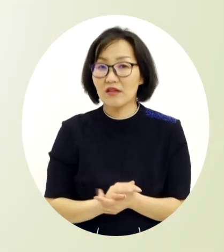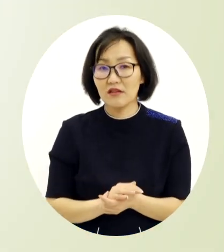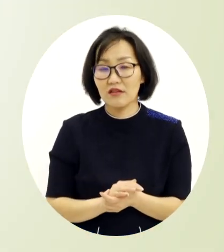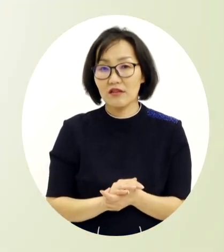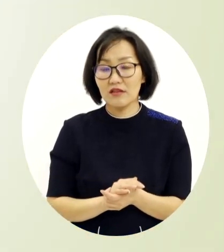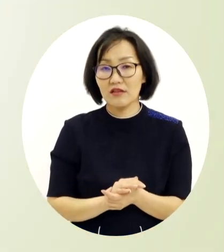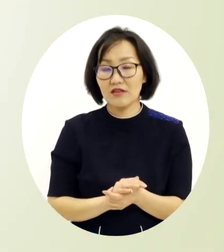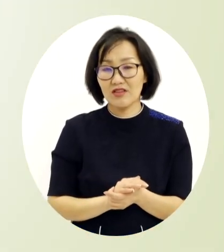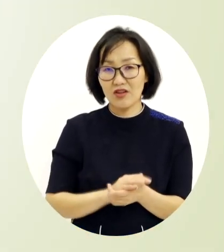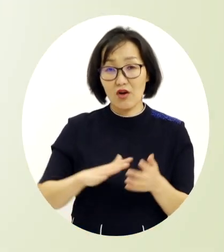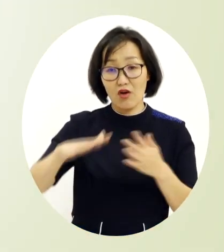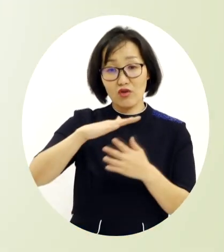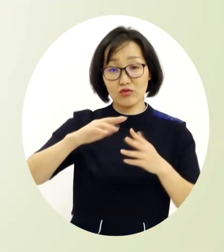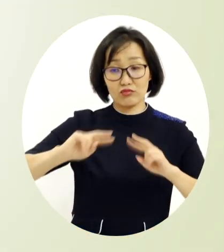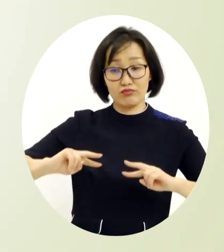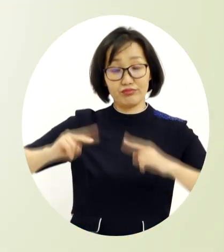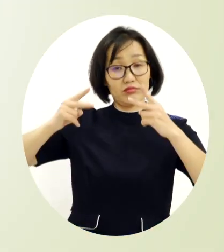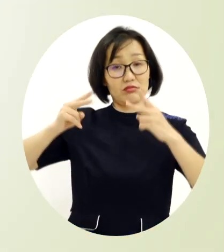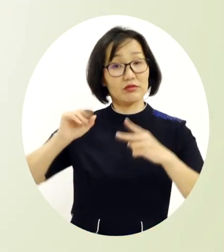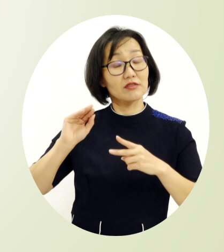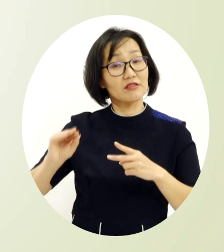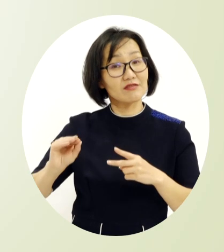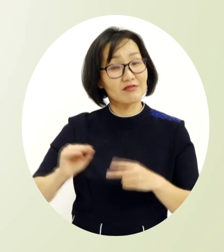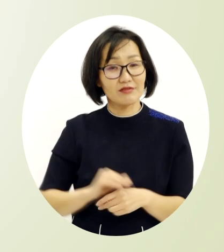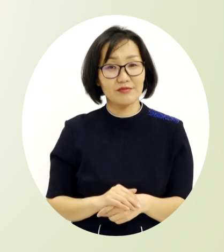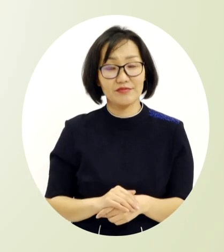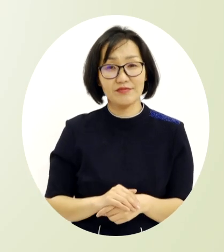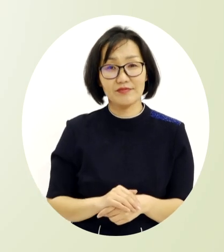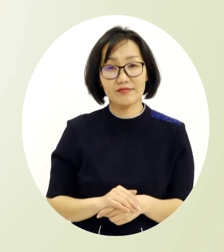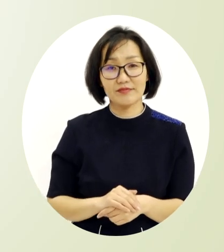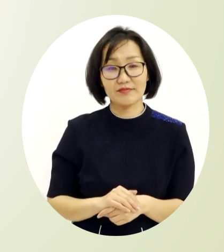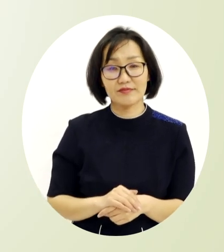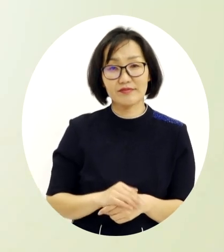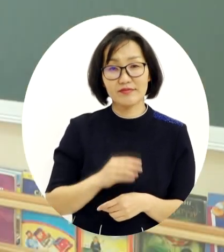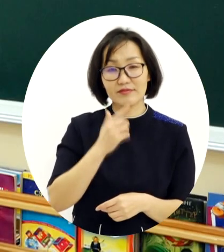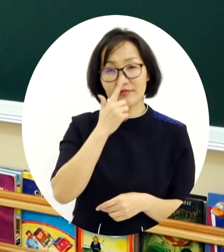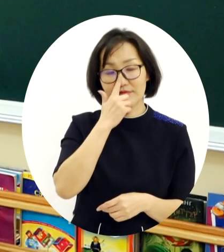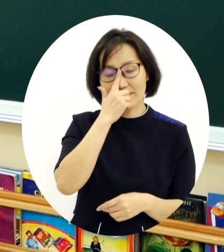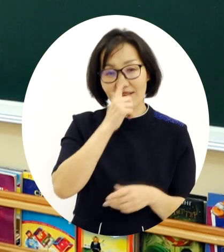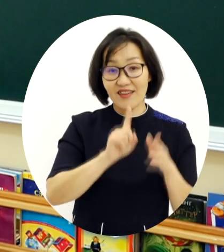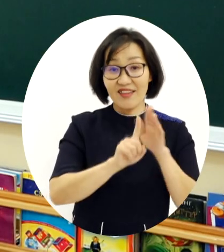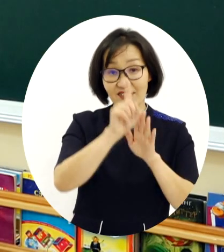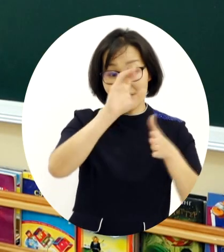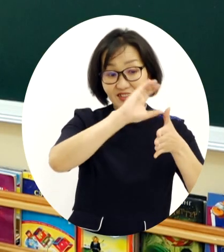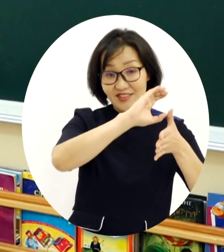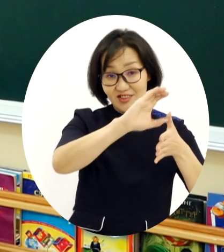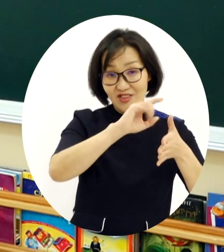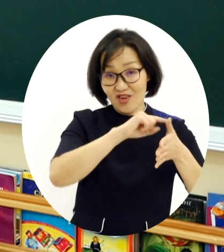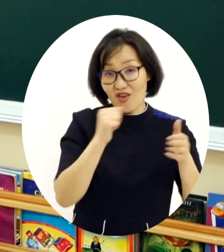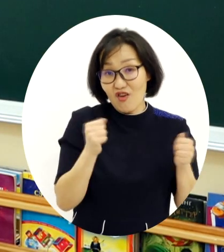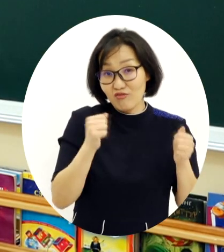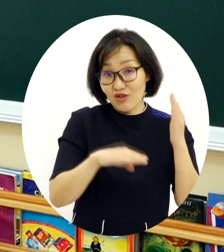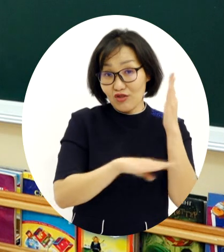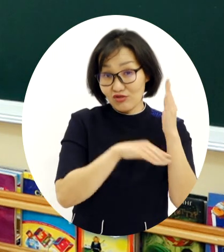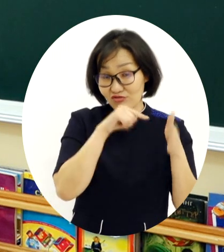За, орчин хэрхэн өөрчлөгдсөн бэ? За, тэгвэл ихний хэсэгт өвлийн өдөр